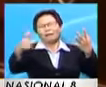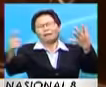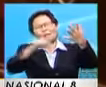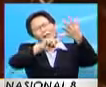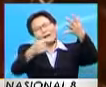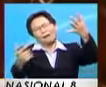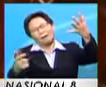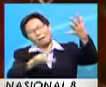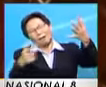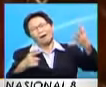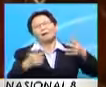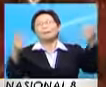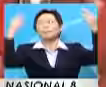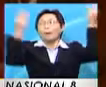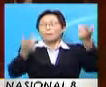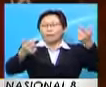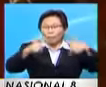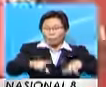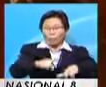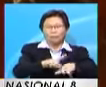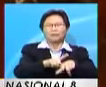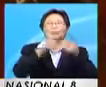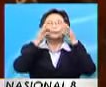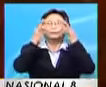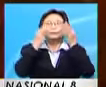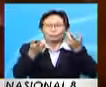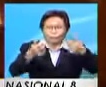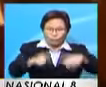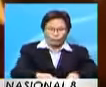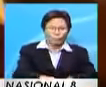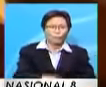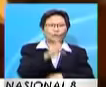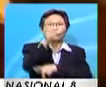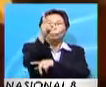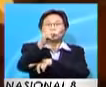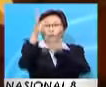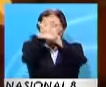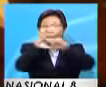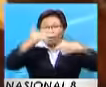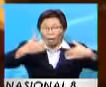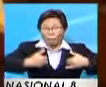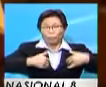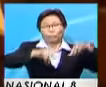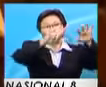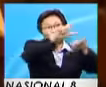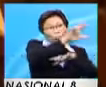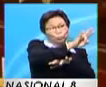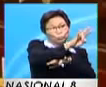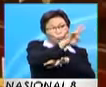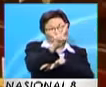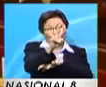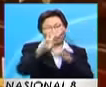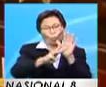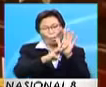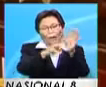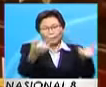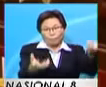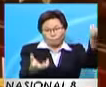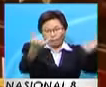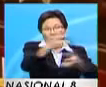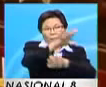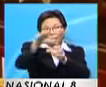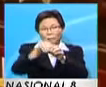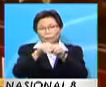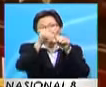magis langsung di bangunan dompet roh Jaya kucing dosa Rawa terdiri daripada 72 Wahyu barisan nasional